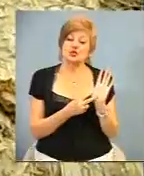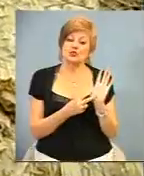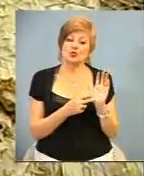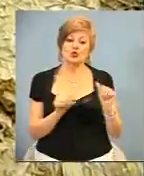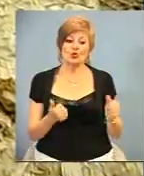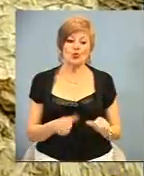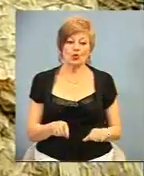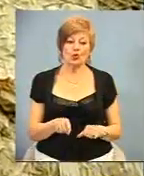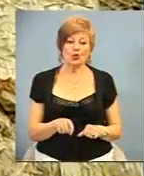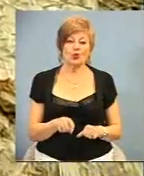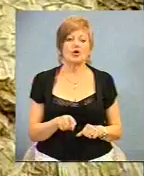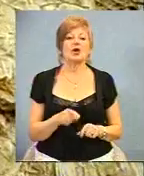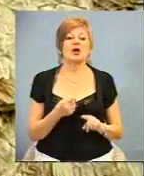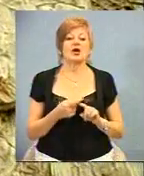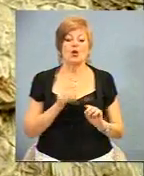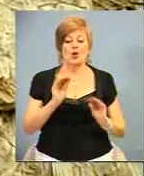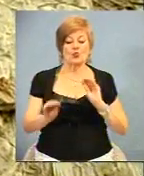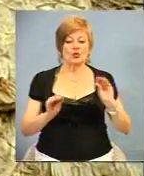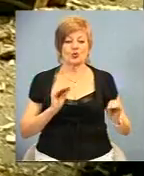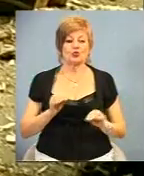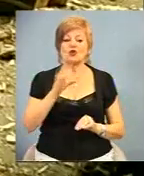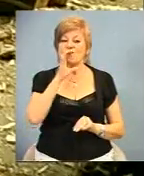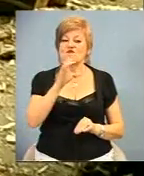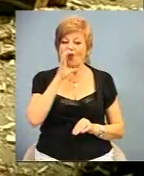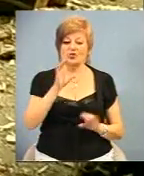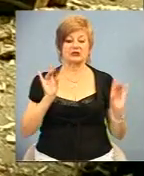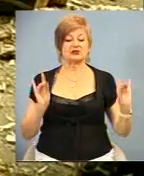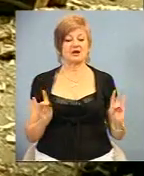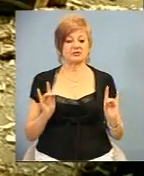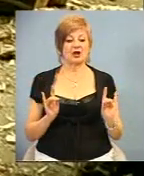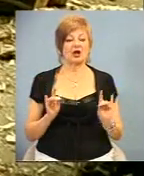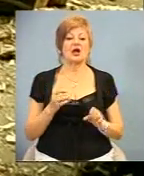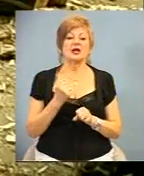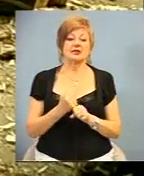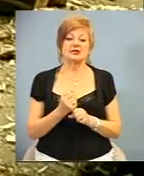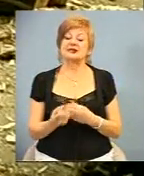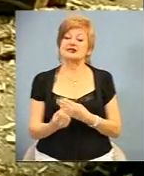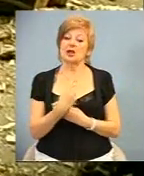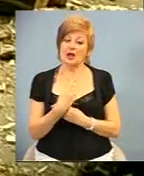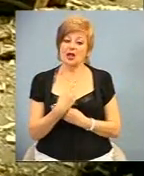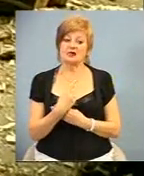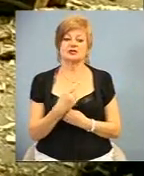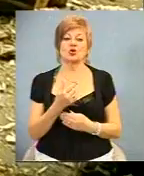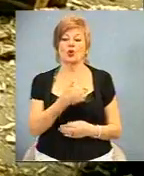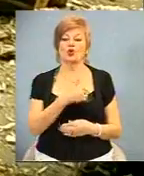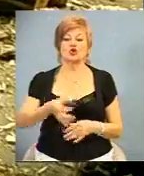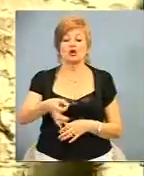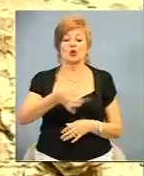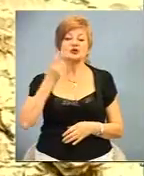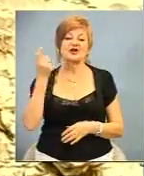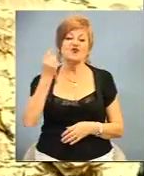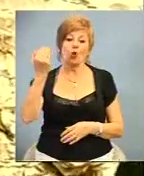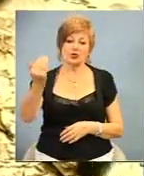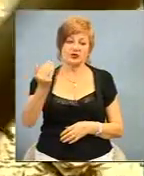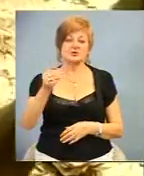буде лава, узголів'я котрої прикрашатимуть вовки, розповідає. Скульптуру робить на замовлення. Її розташують на острові Хортиця.